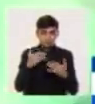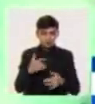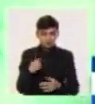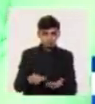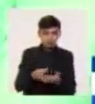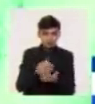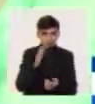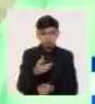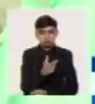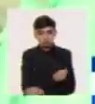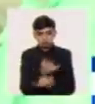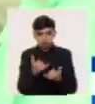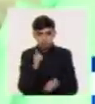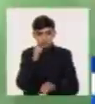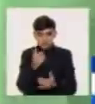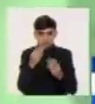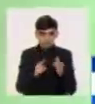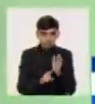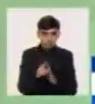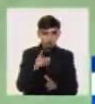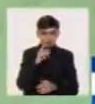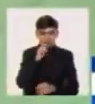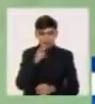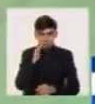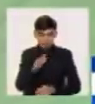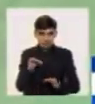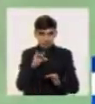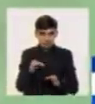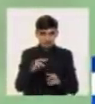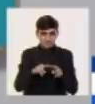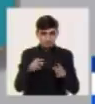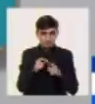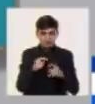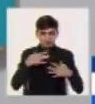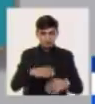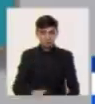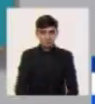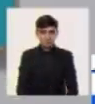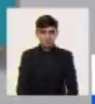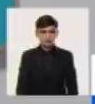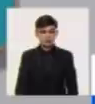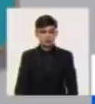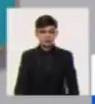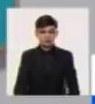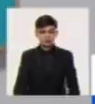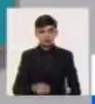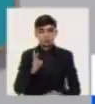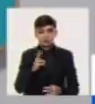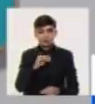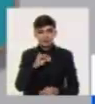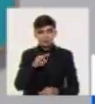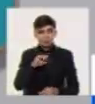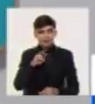дейді. Бірақ екпе салу бүгін өртең басталып сыйақы беріледі деген сөз болған жоқ дейді. Еріктілердің жалпы диспансерлік